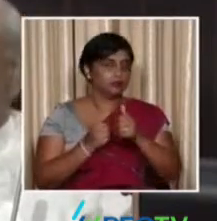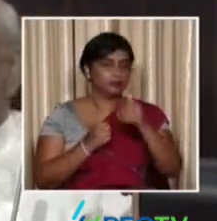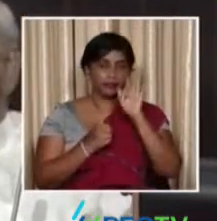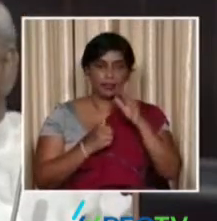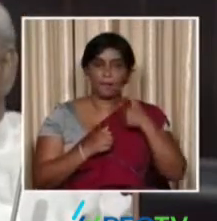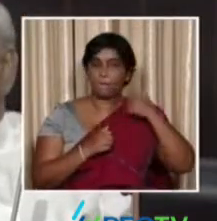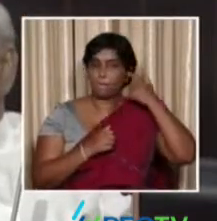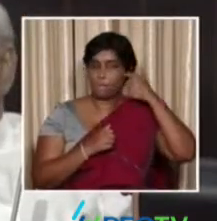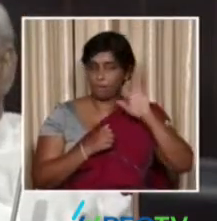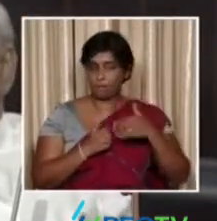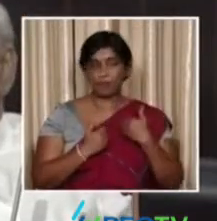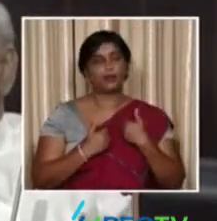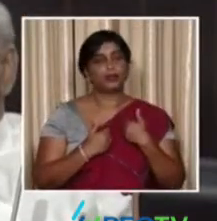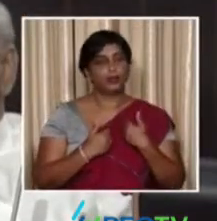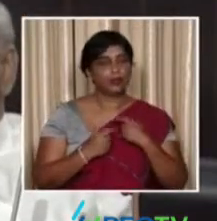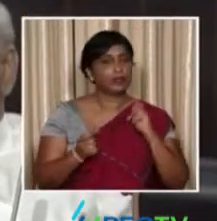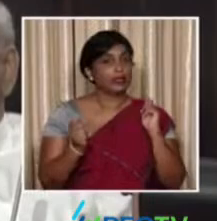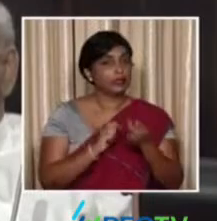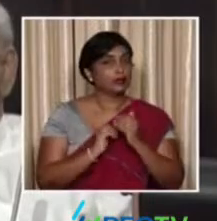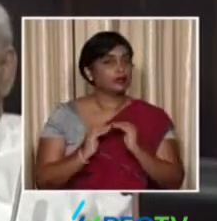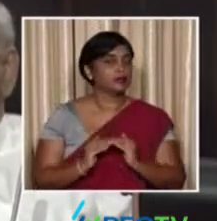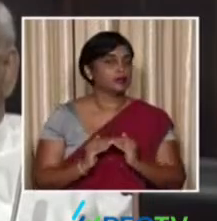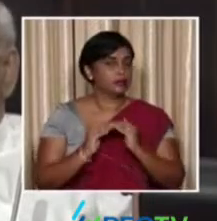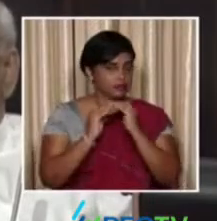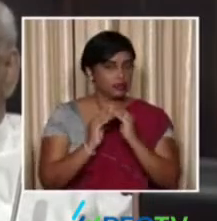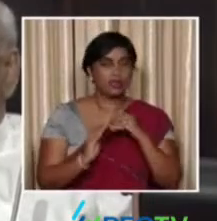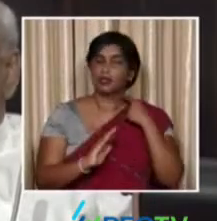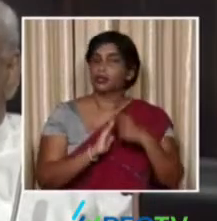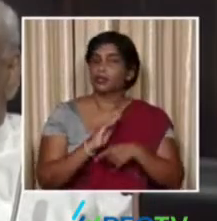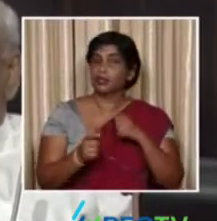බවට පත් කිරීම අපේ අභිප්‍රායය. ක්‍රිකට් සංවර්ධනය ශ්‍රී ලංකාවේ ක්‍රිකට් ක්‍රීඩා